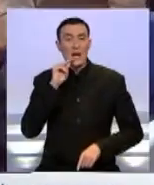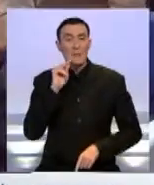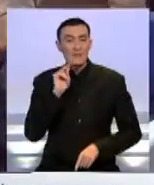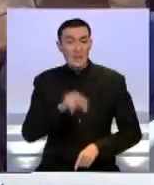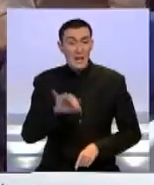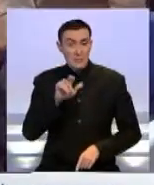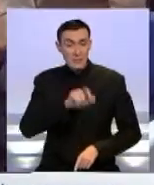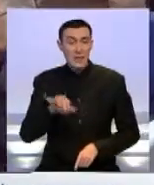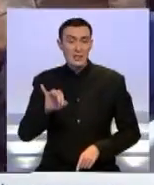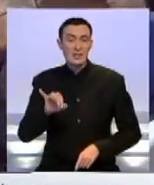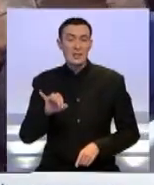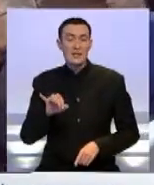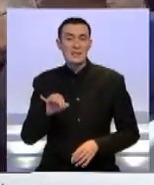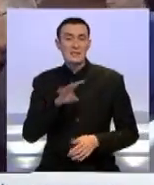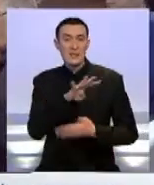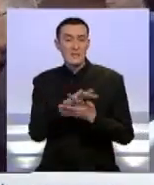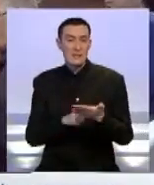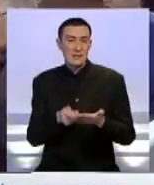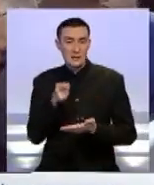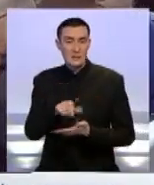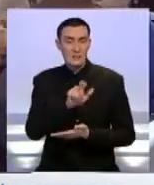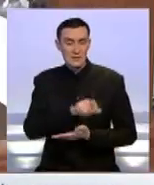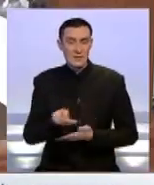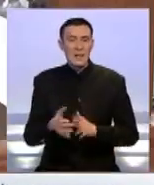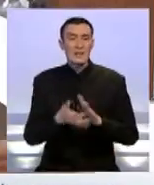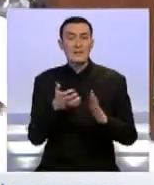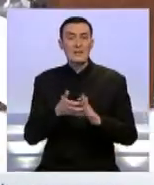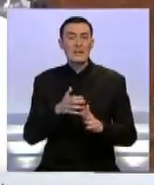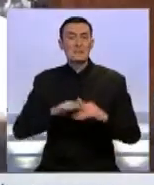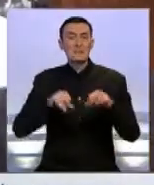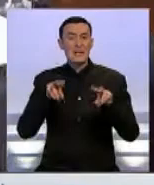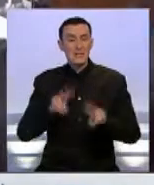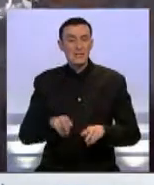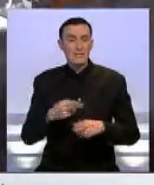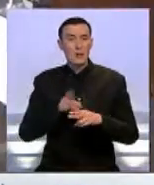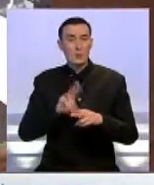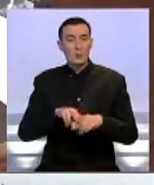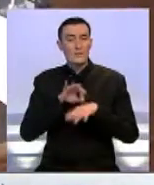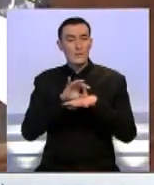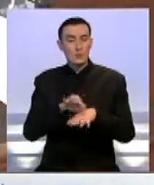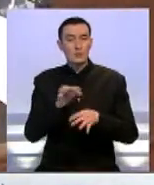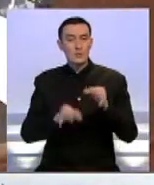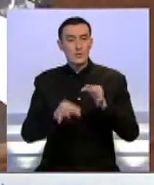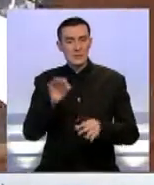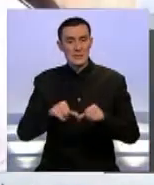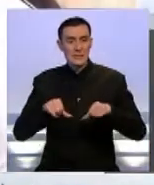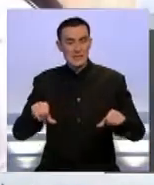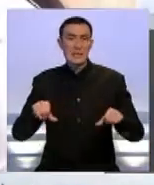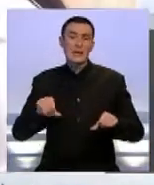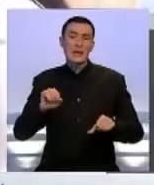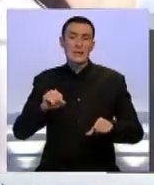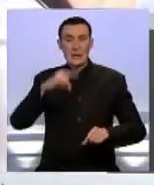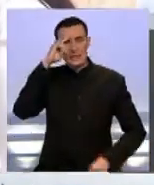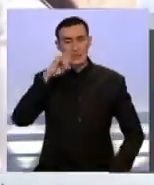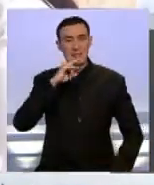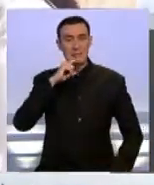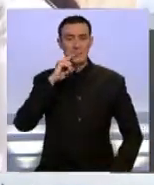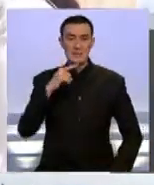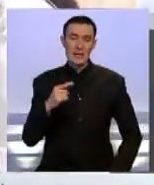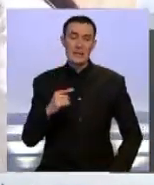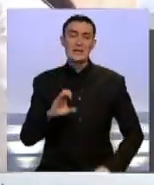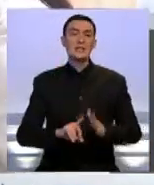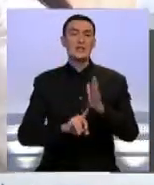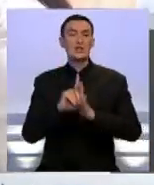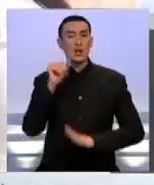и истцов. Также не хватает квалифицированных специалистов, которые ведут судебные заседания на казахском языке. На нем с